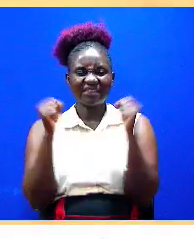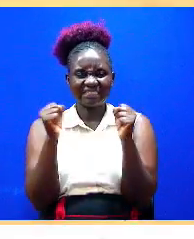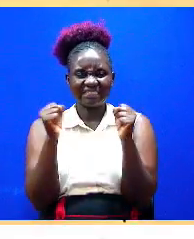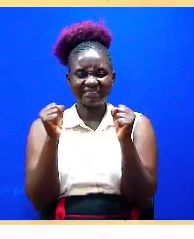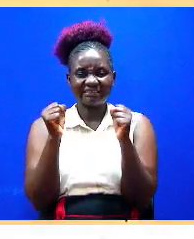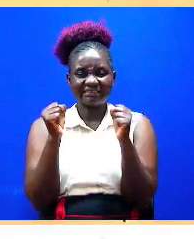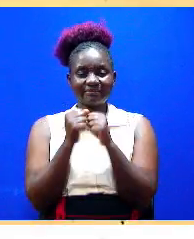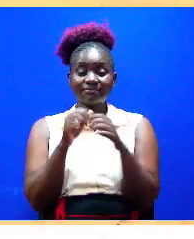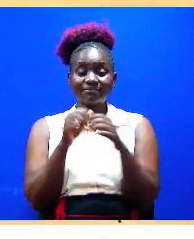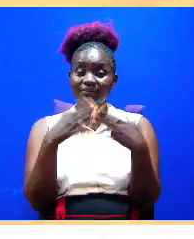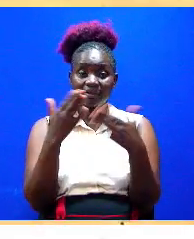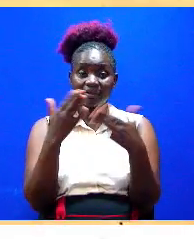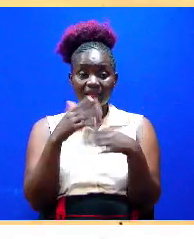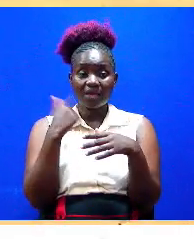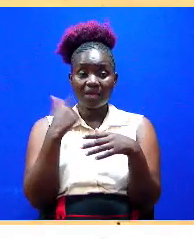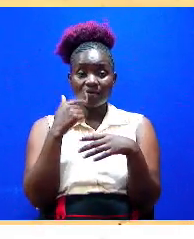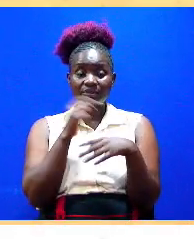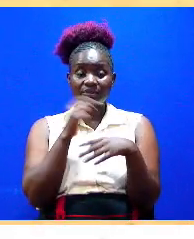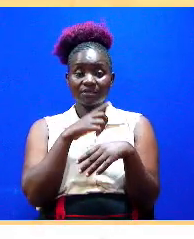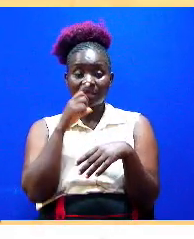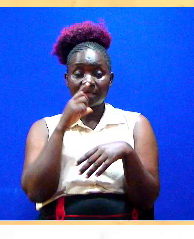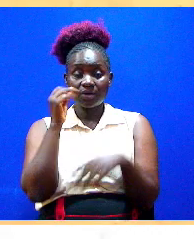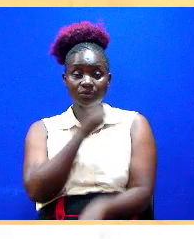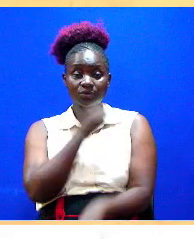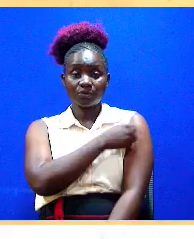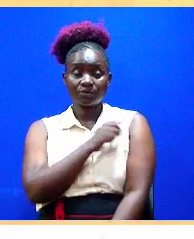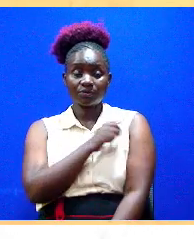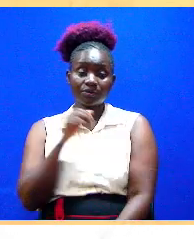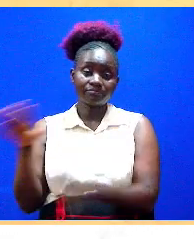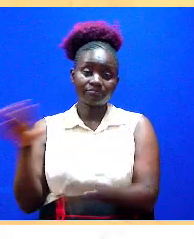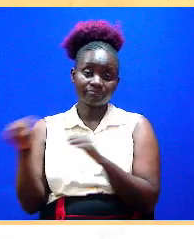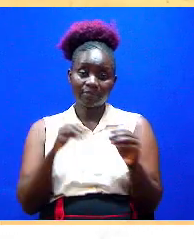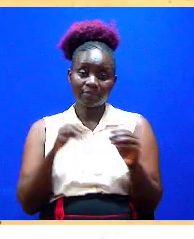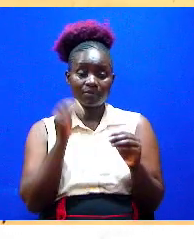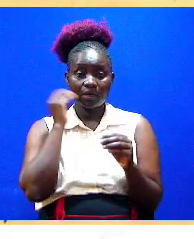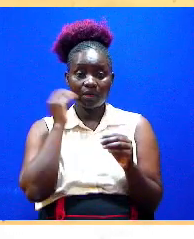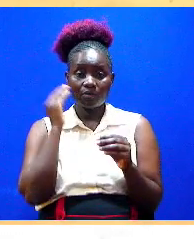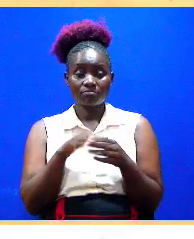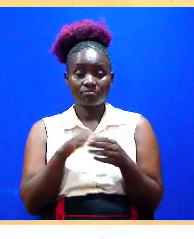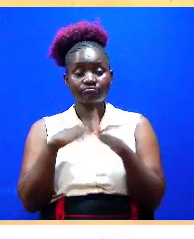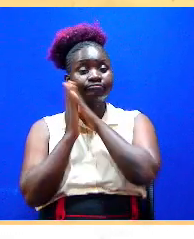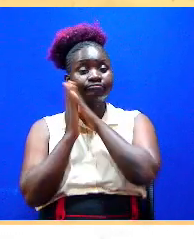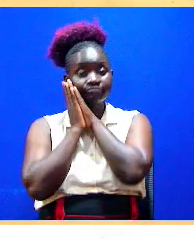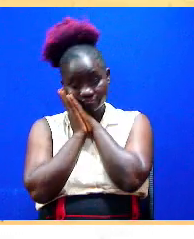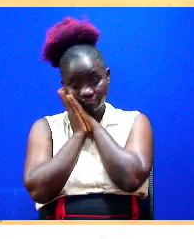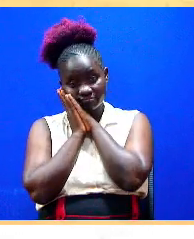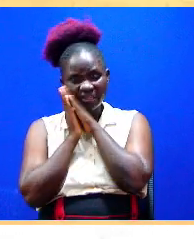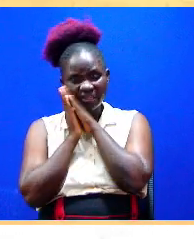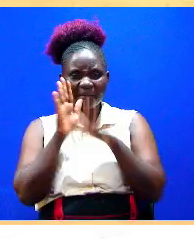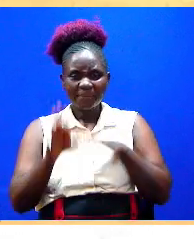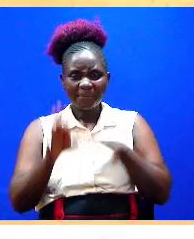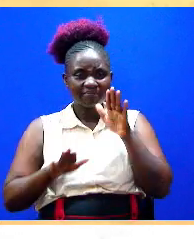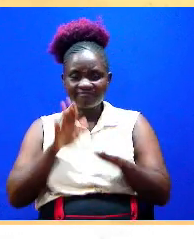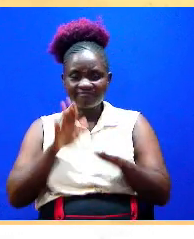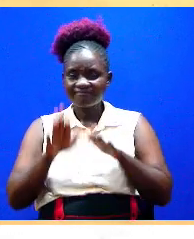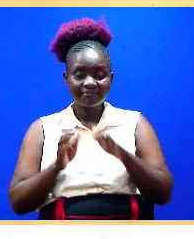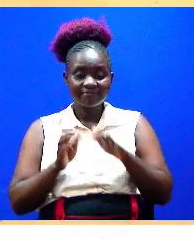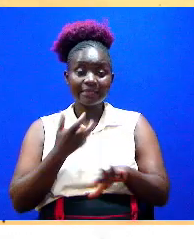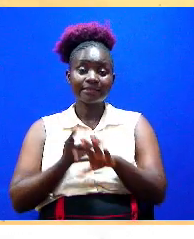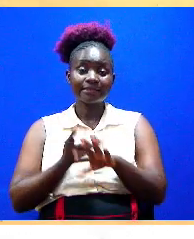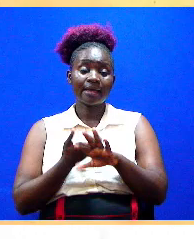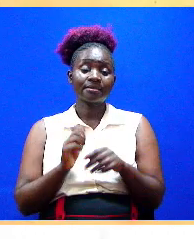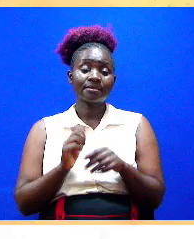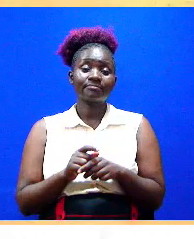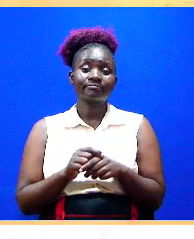abo bakwenanya gitari nande bayirana ono nabo barayire nsego uko no eno gutara korogo kon no eno